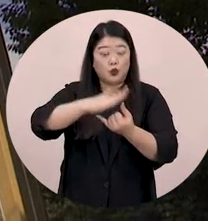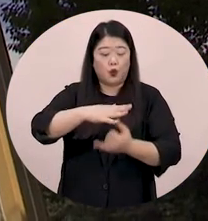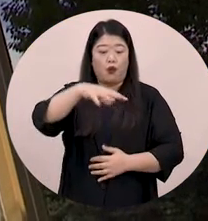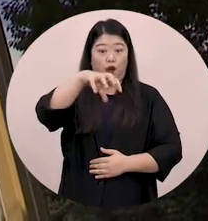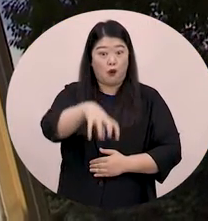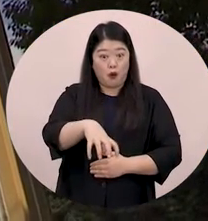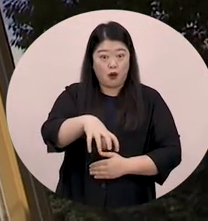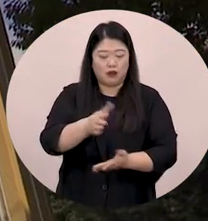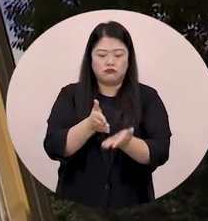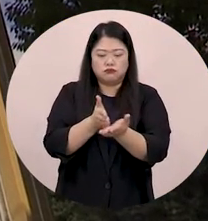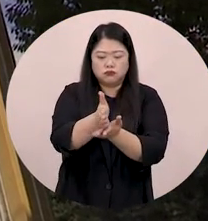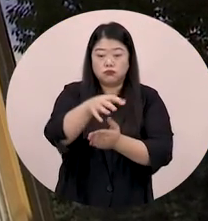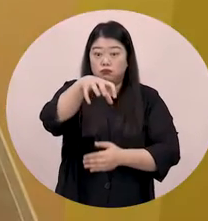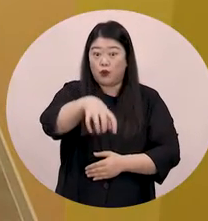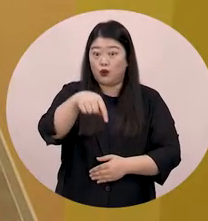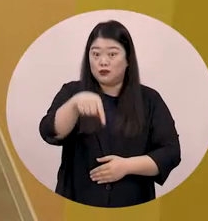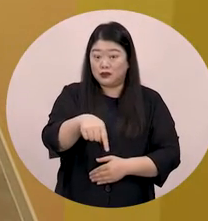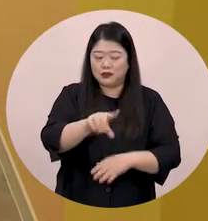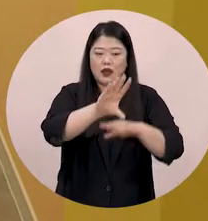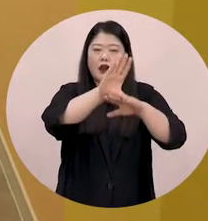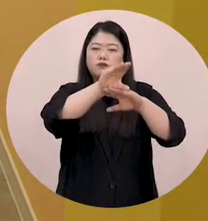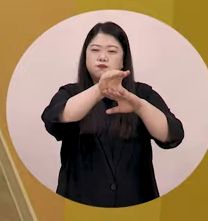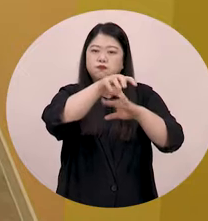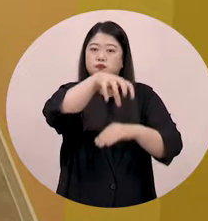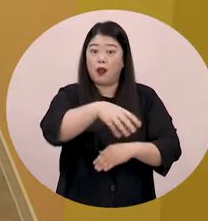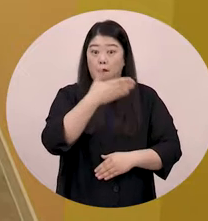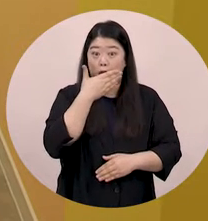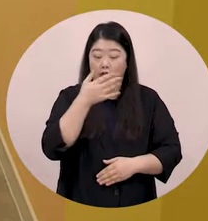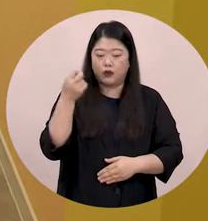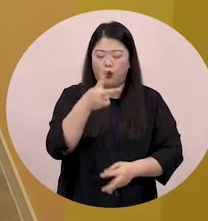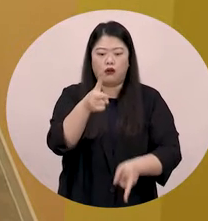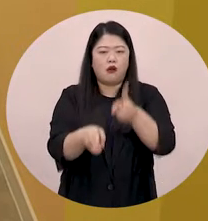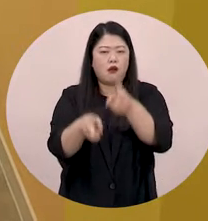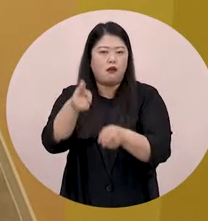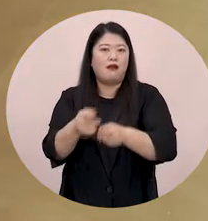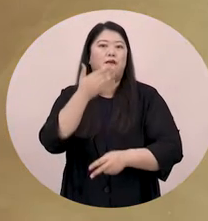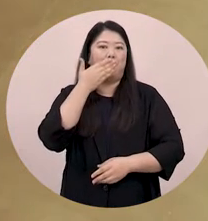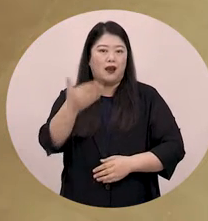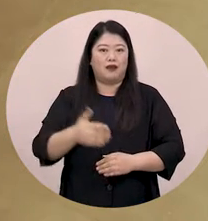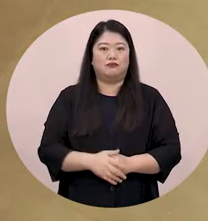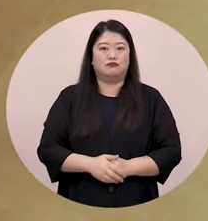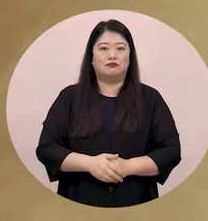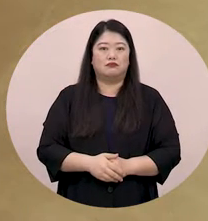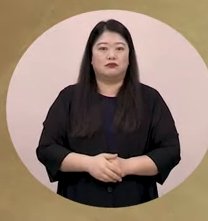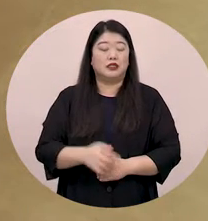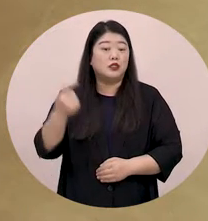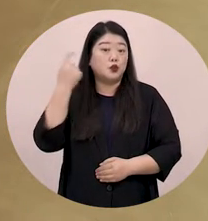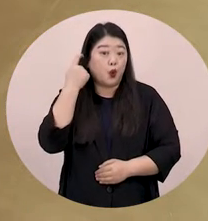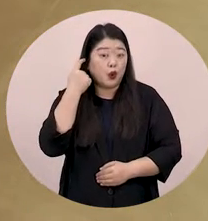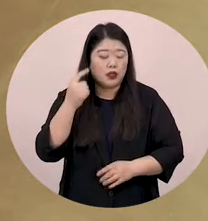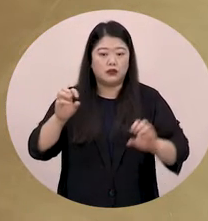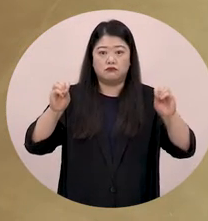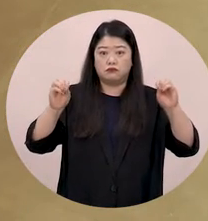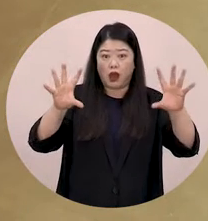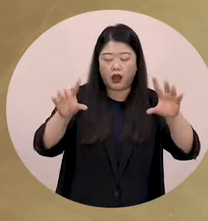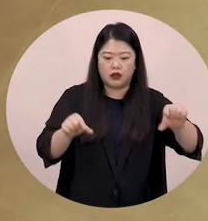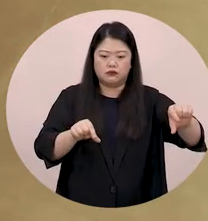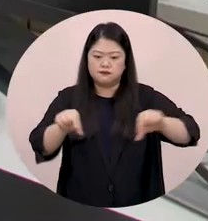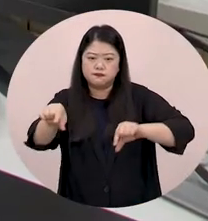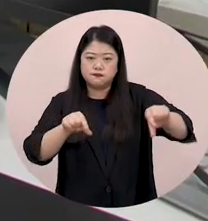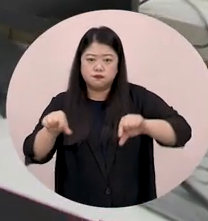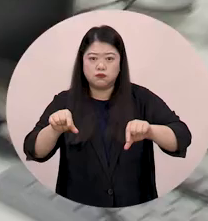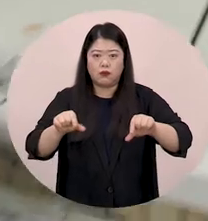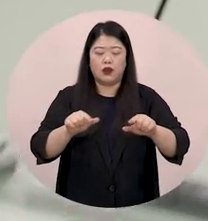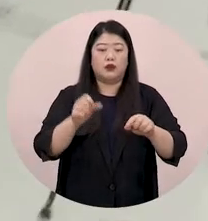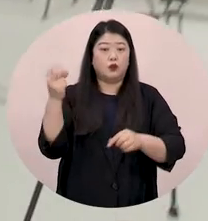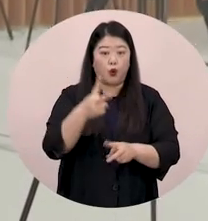구립강서 청소년회관 3층에 마련된 청다방은 영상 촬영 스튜디오와 편집실로 구성되어 있으며 영상, 음향, 조명